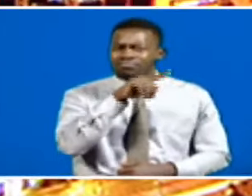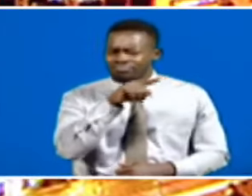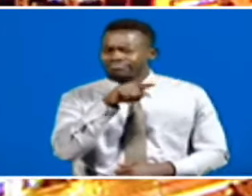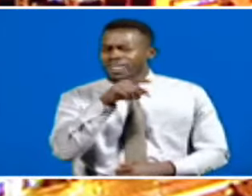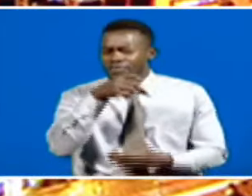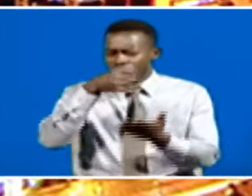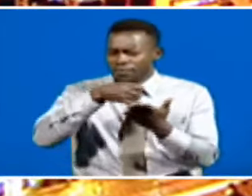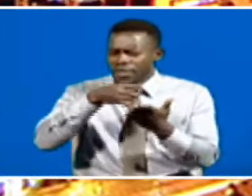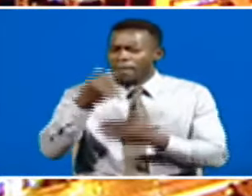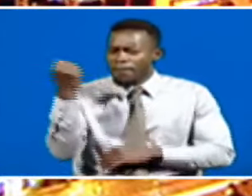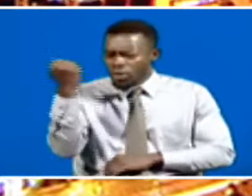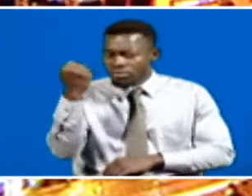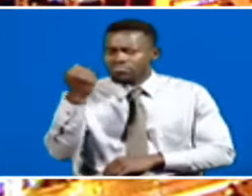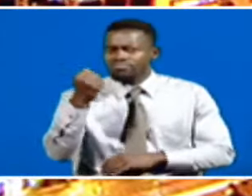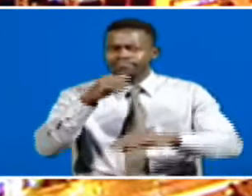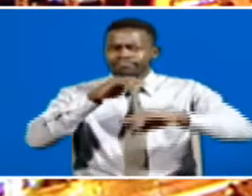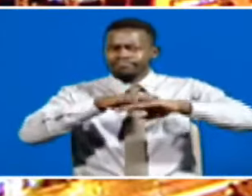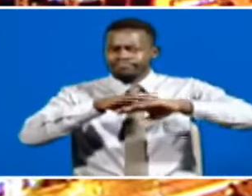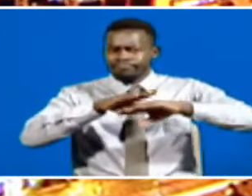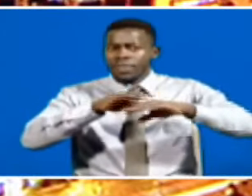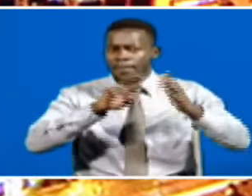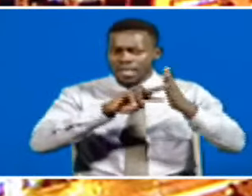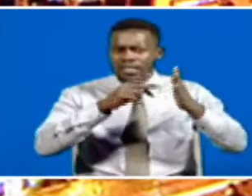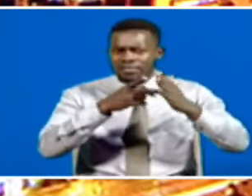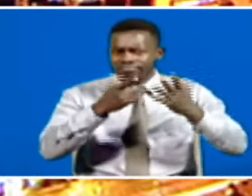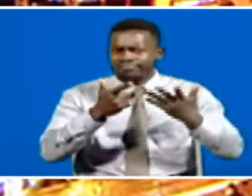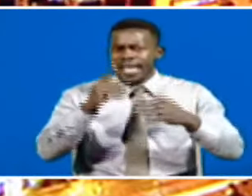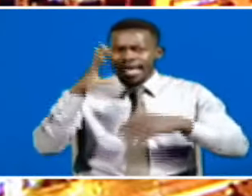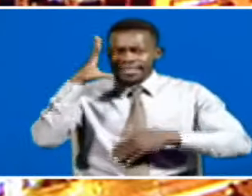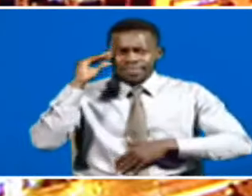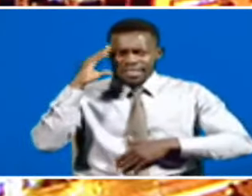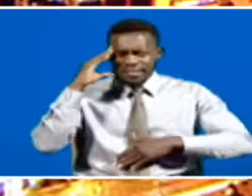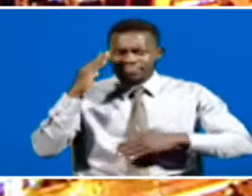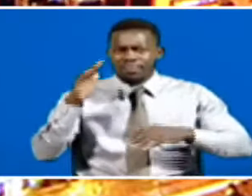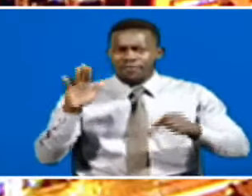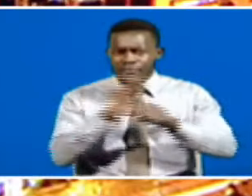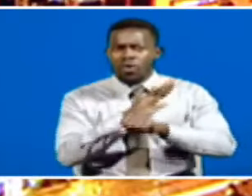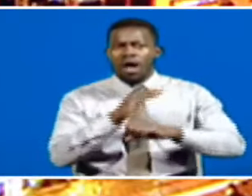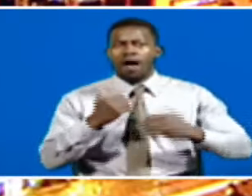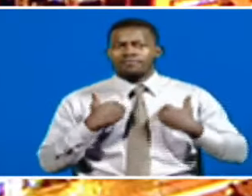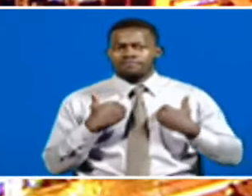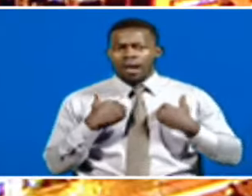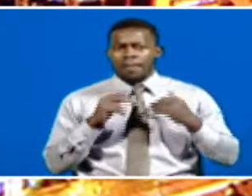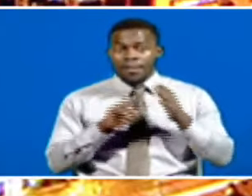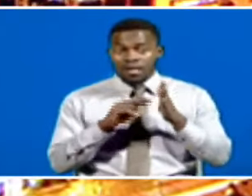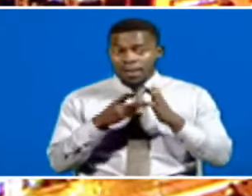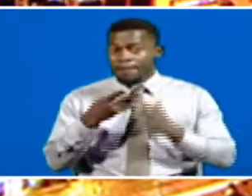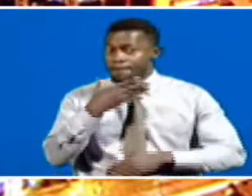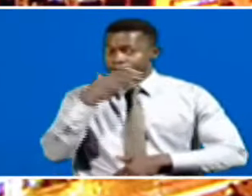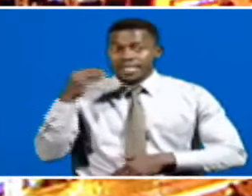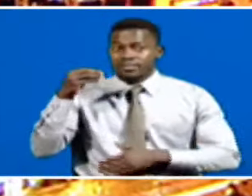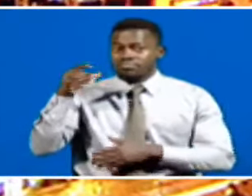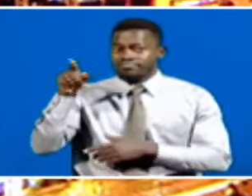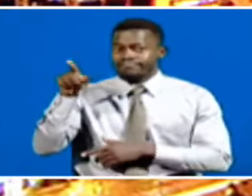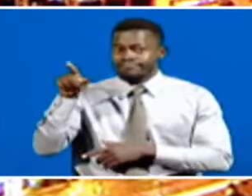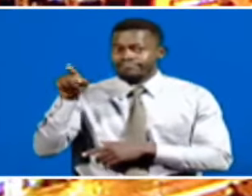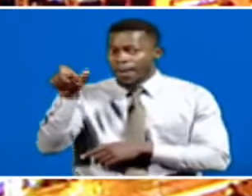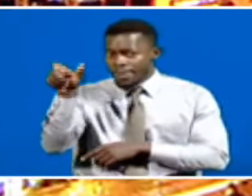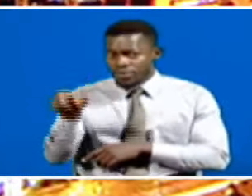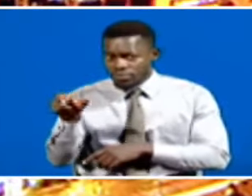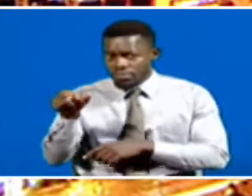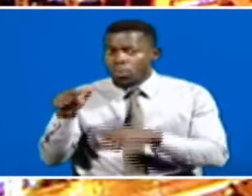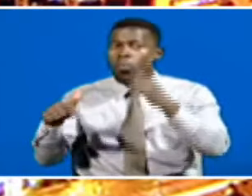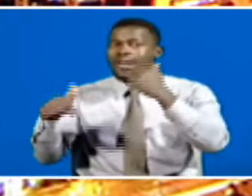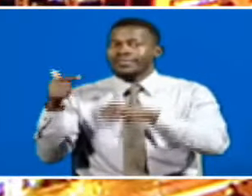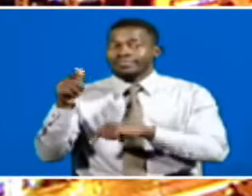ni mkubwa mno, na hivyo ana tajriba ya kutosha kuongoza muungano huo. Msimamo ambao umeshikiliwa na katibu mkuu wa KOTU